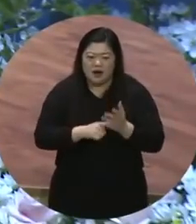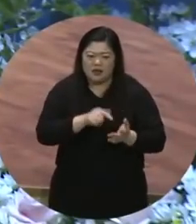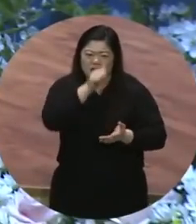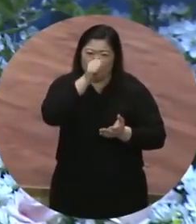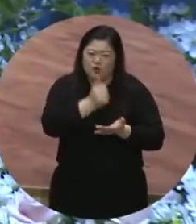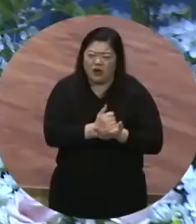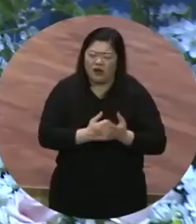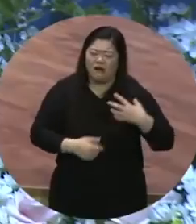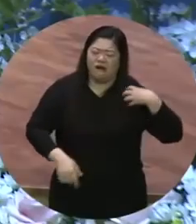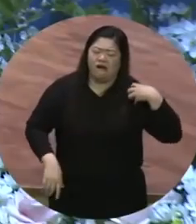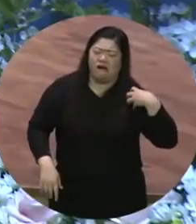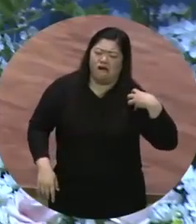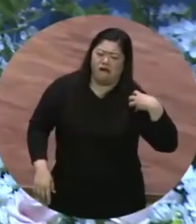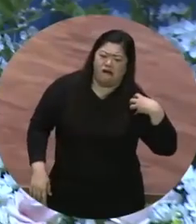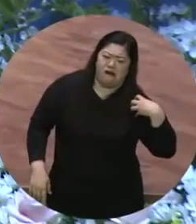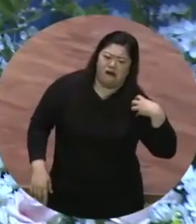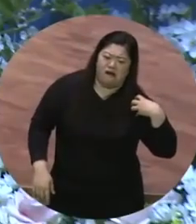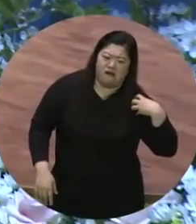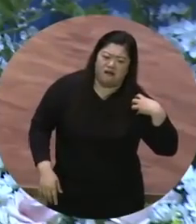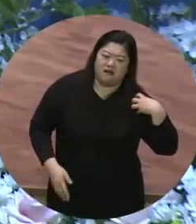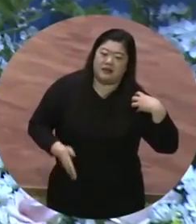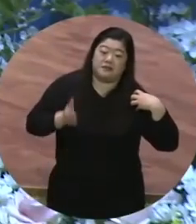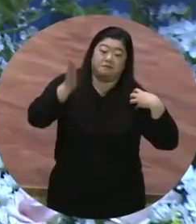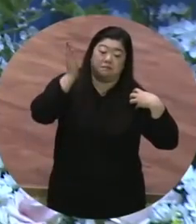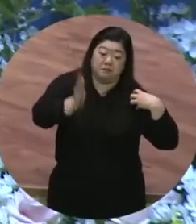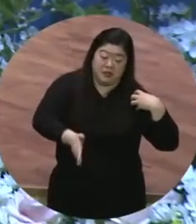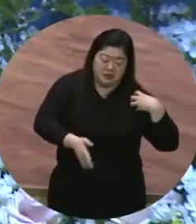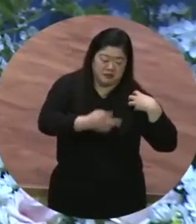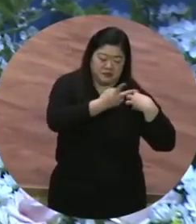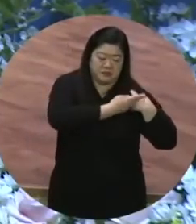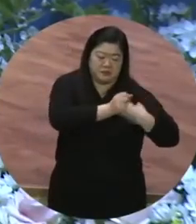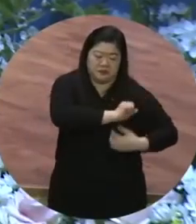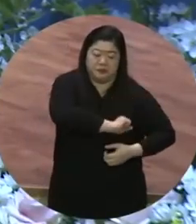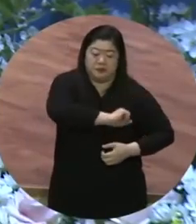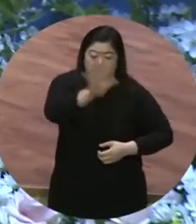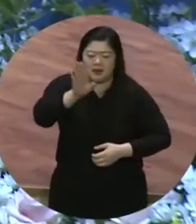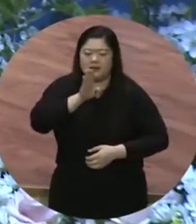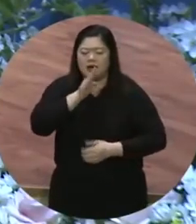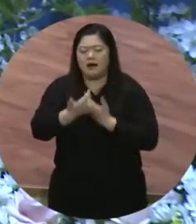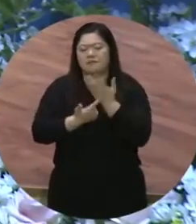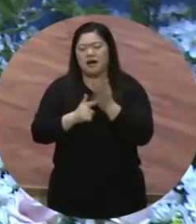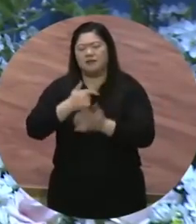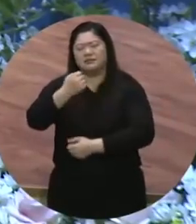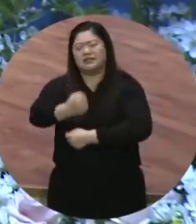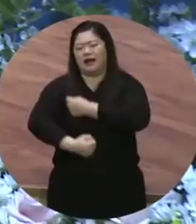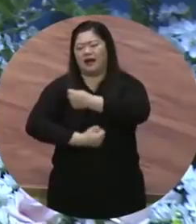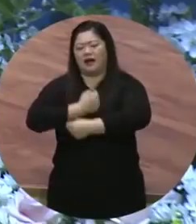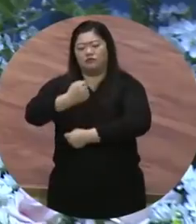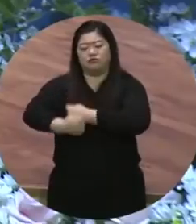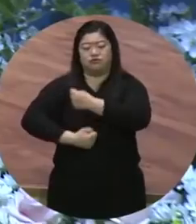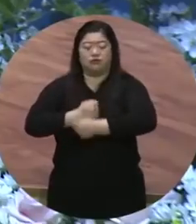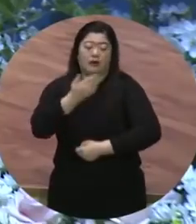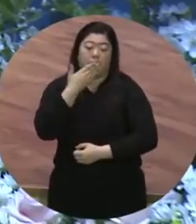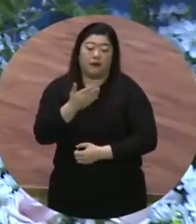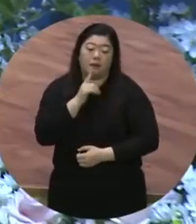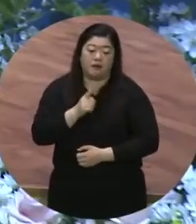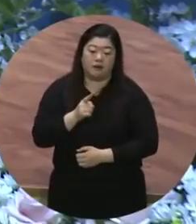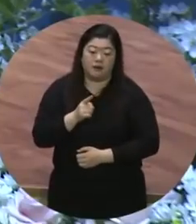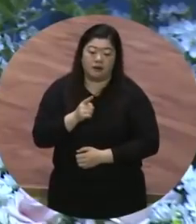않고 참 자유함을 누릴 수 있는 비결은 다른 것이 아니라